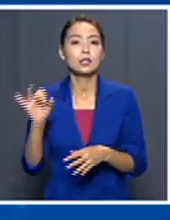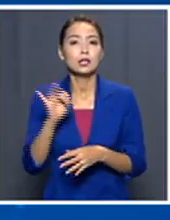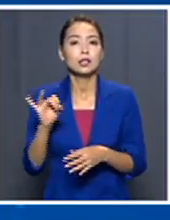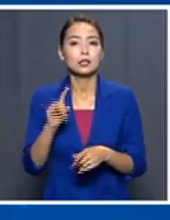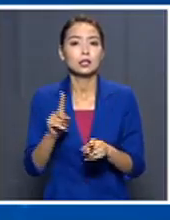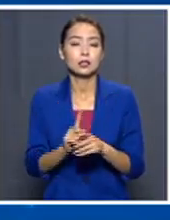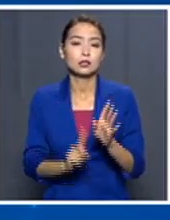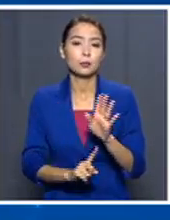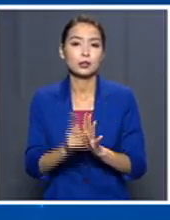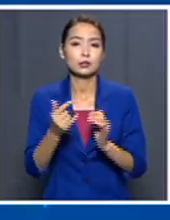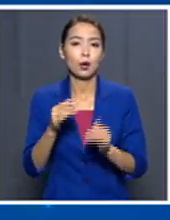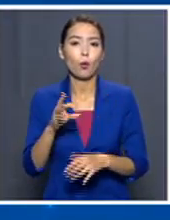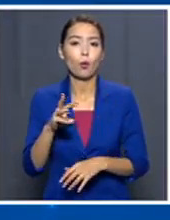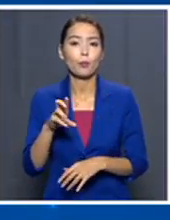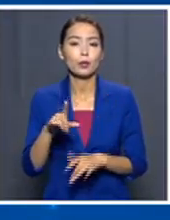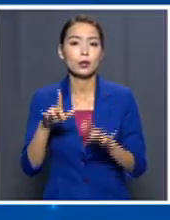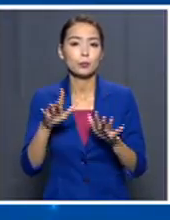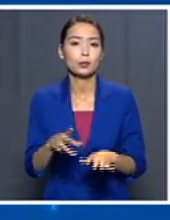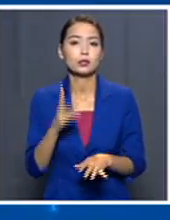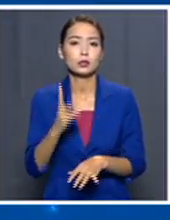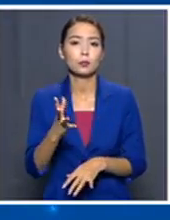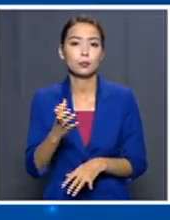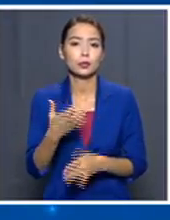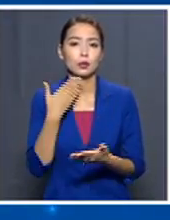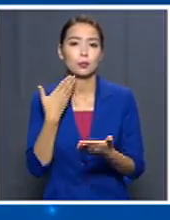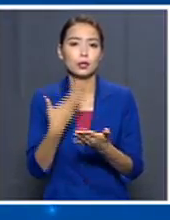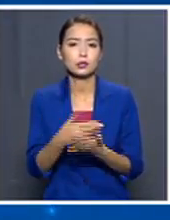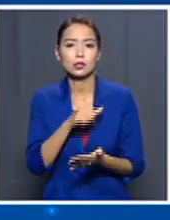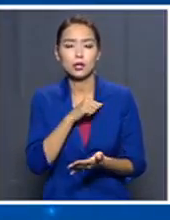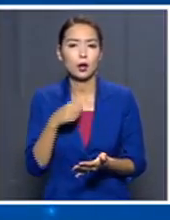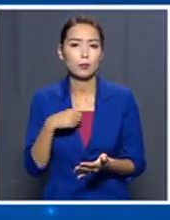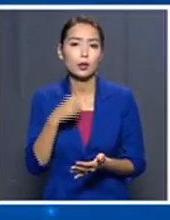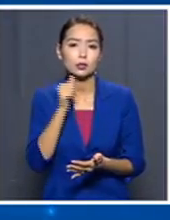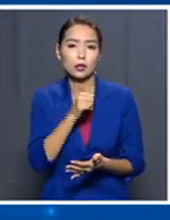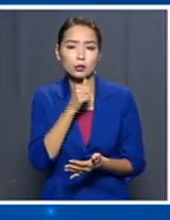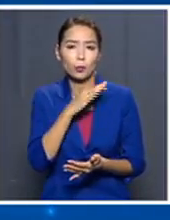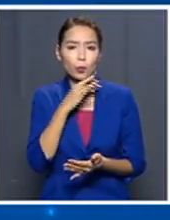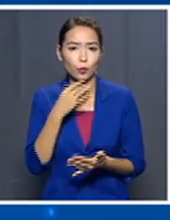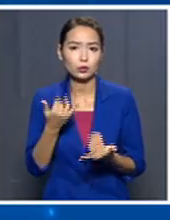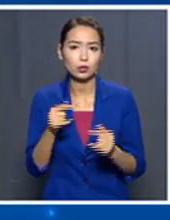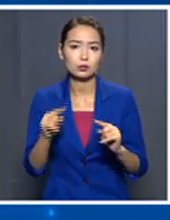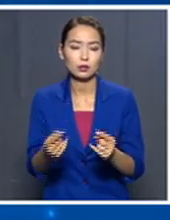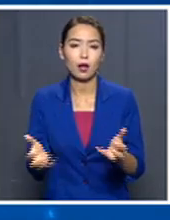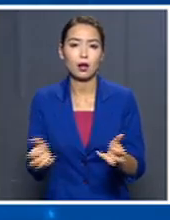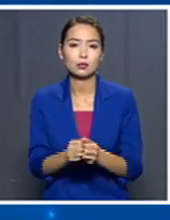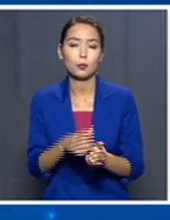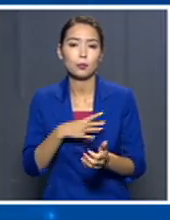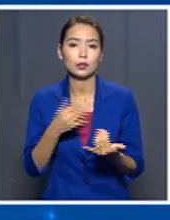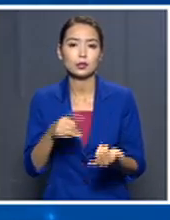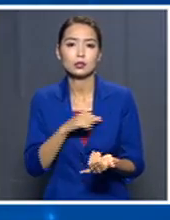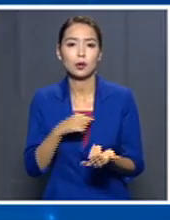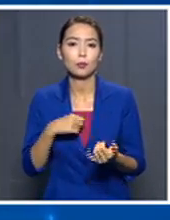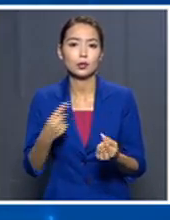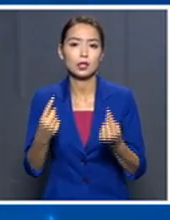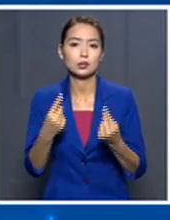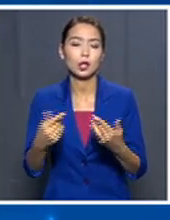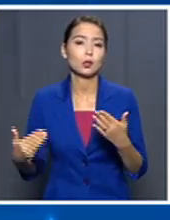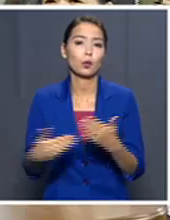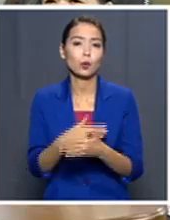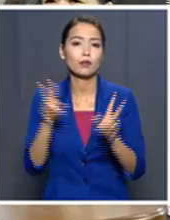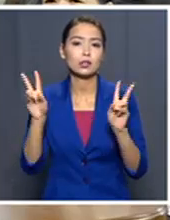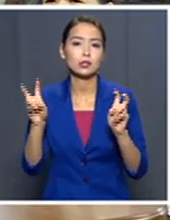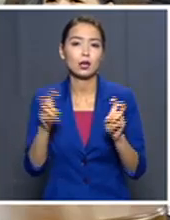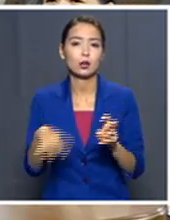бастады. Омбы мемлекеттік мұрағатынан 3500-ге жуық құнды құпия мәлімет қолға түсті. Сосын ұлы дала өркениет атты жаңашыл